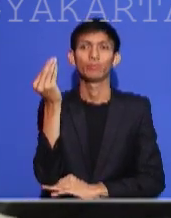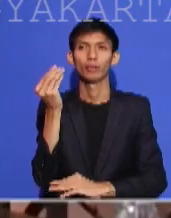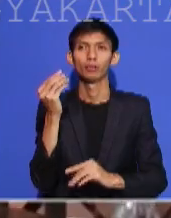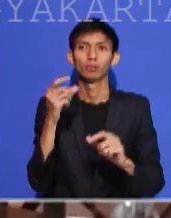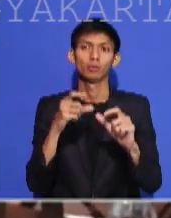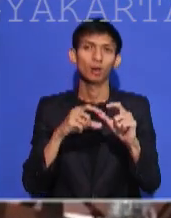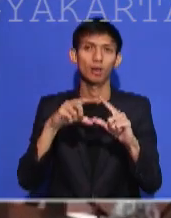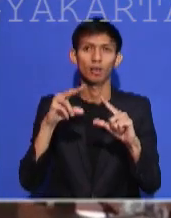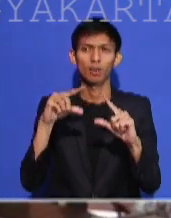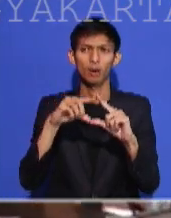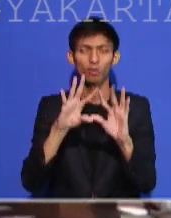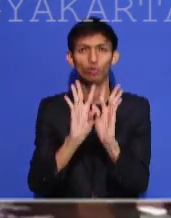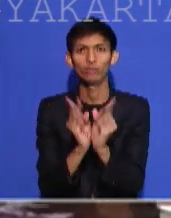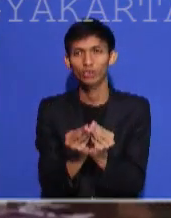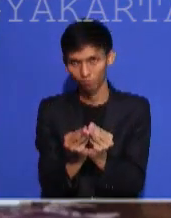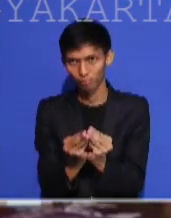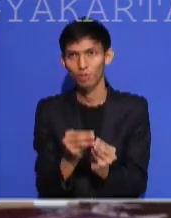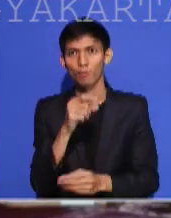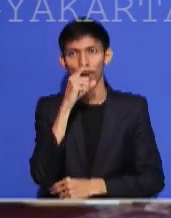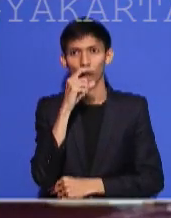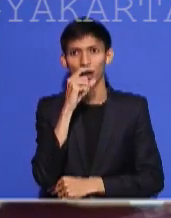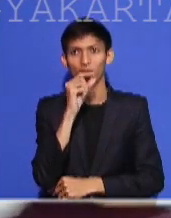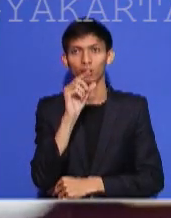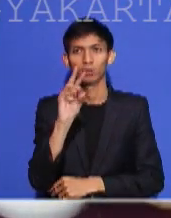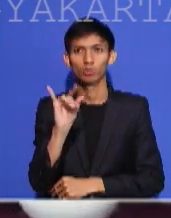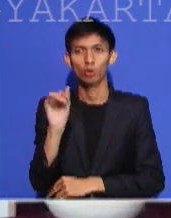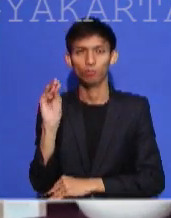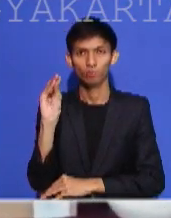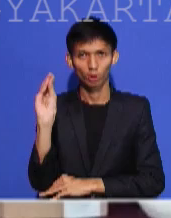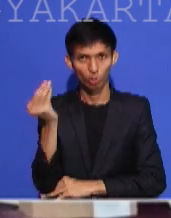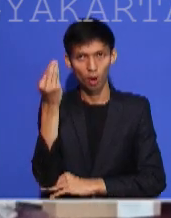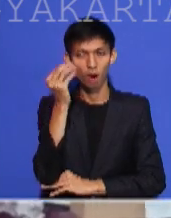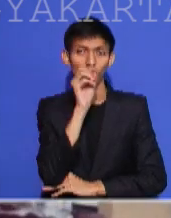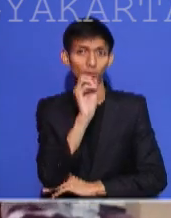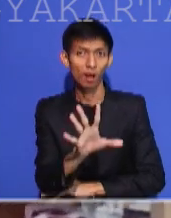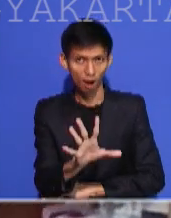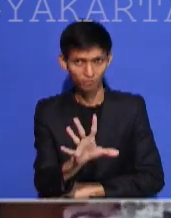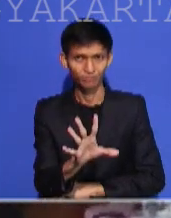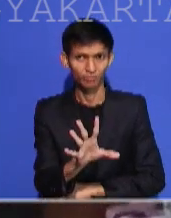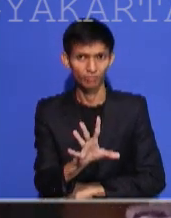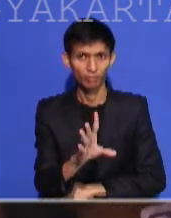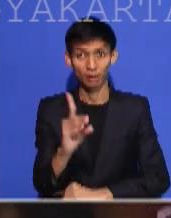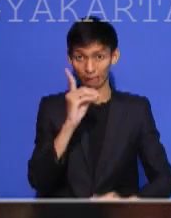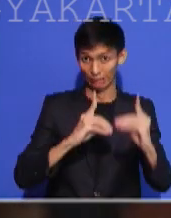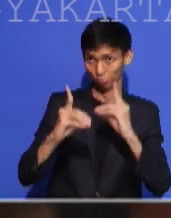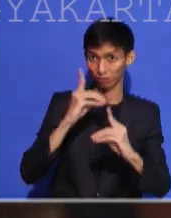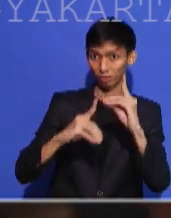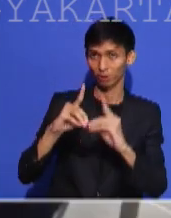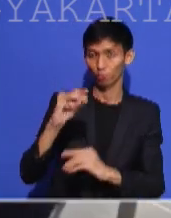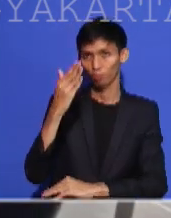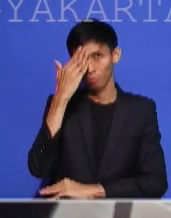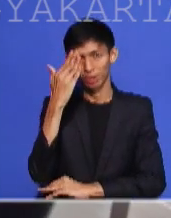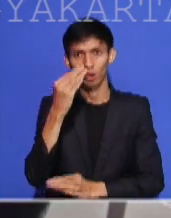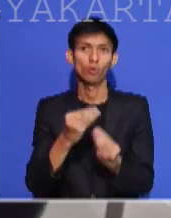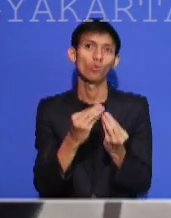febel Sigap Jonny Julianto saat acara dialog Pasangan calon Bupati dan Wakil Bupati Kulon Progo bersama kaum di febel Belum lama ini